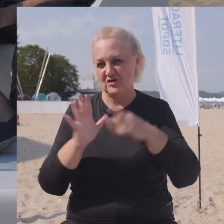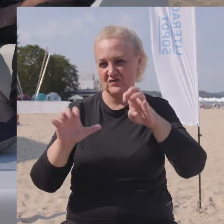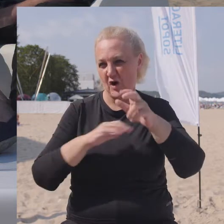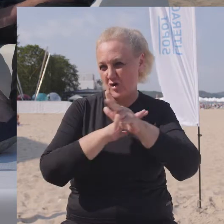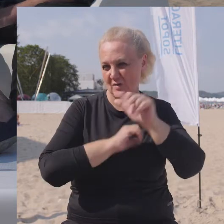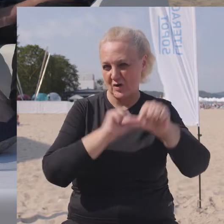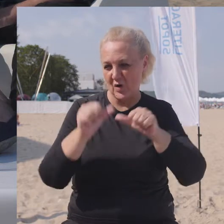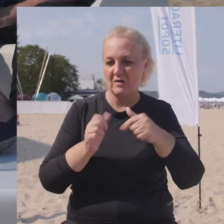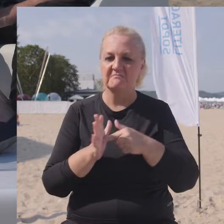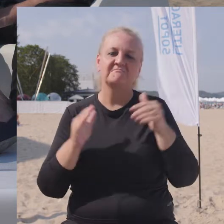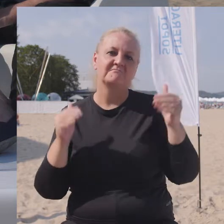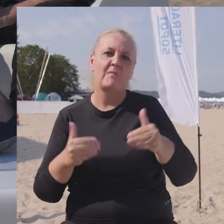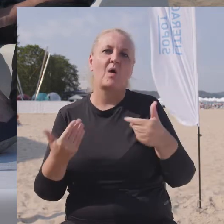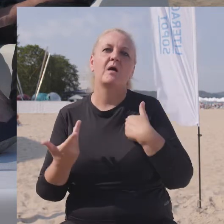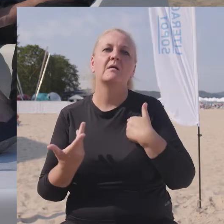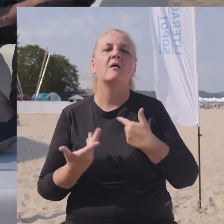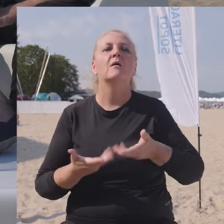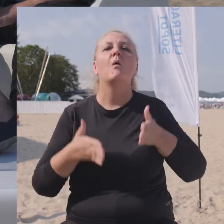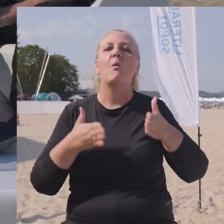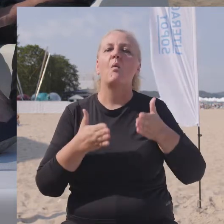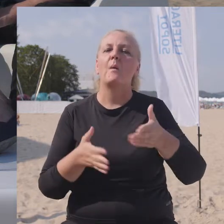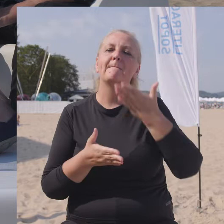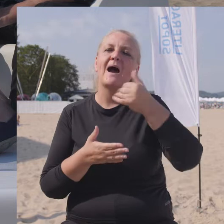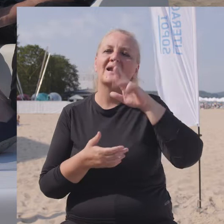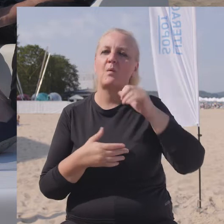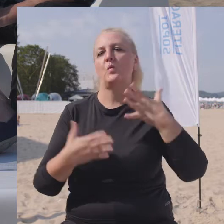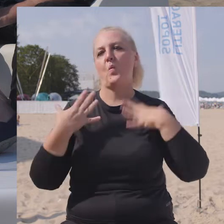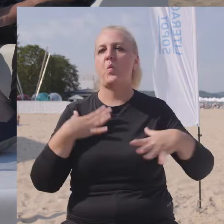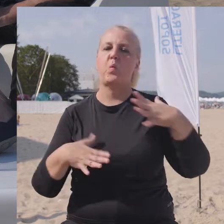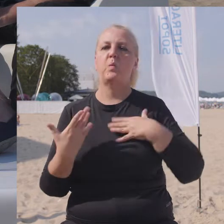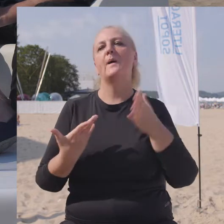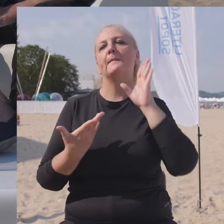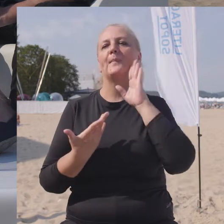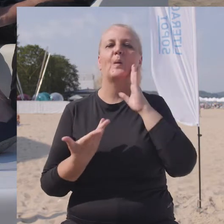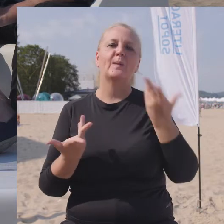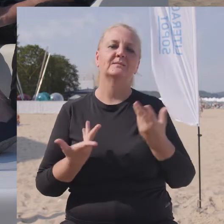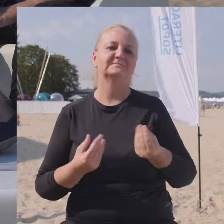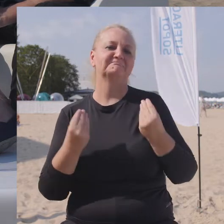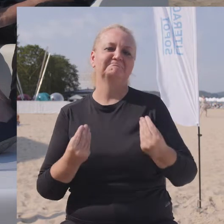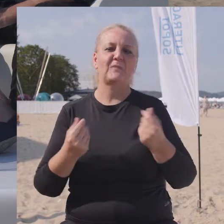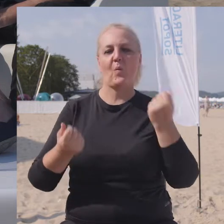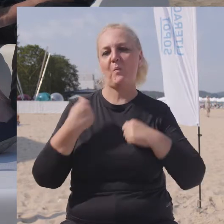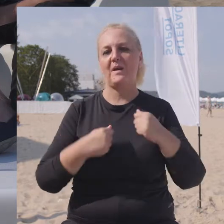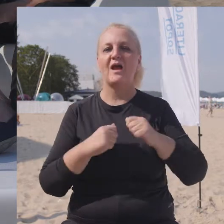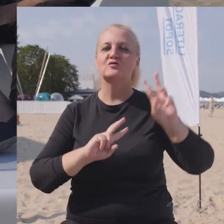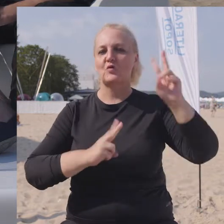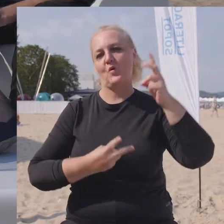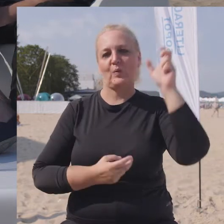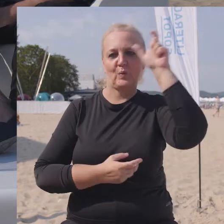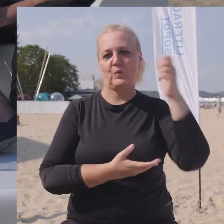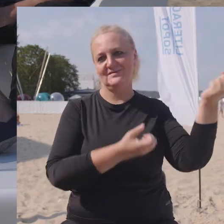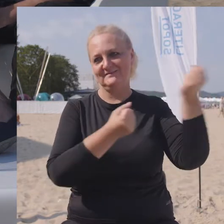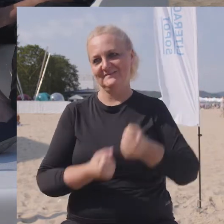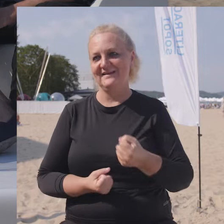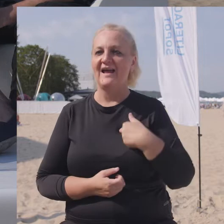80. mogłam paradować po Marymoncie ubrana w jakieś po prostu fikuśne ciuszki z Turcji na przykład.